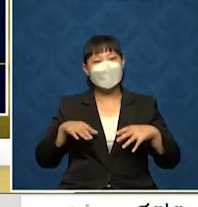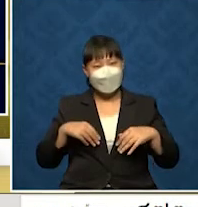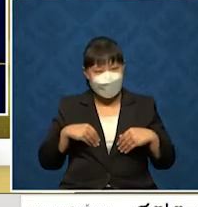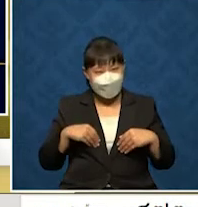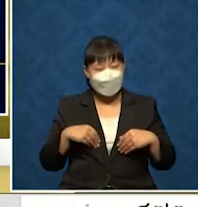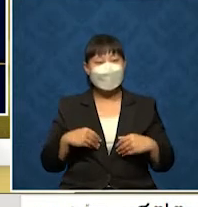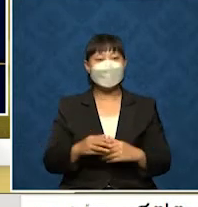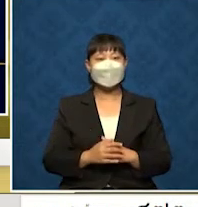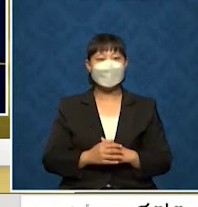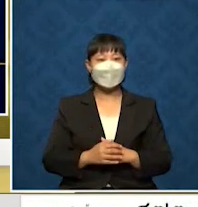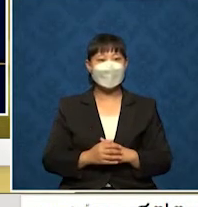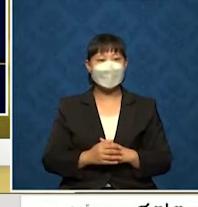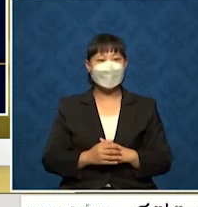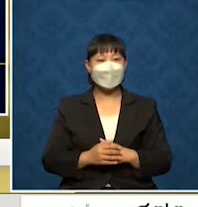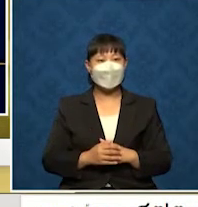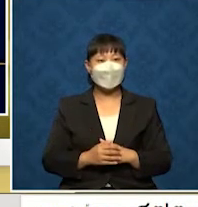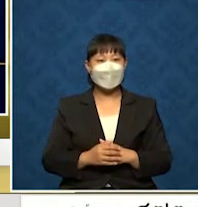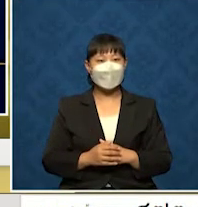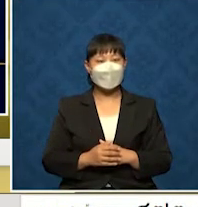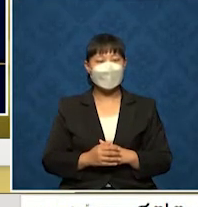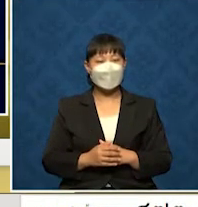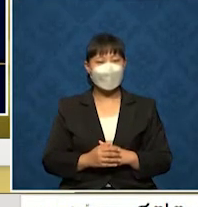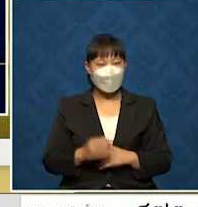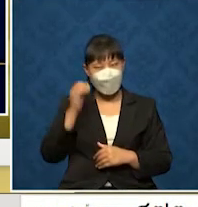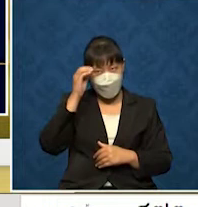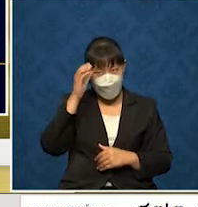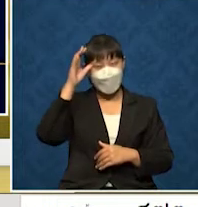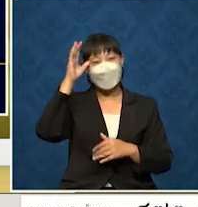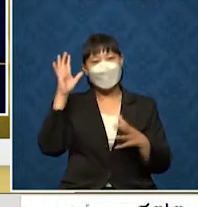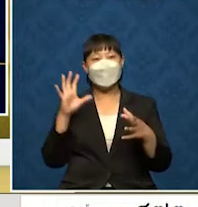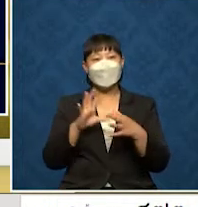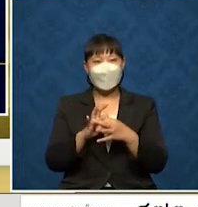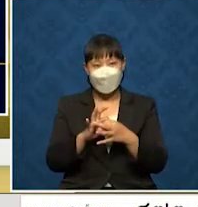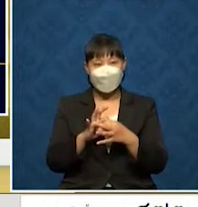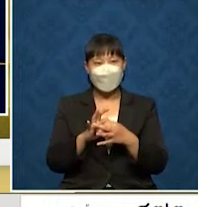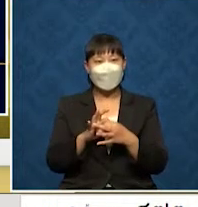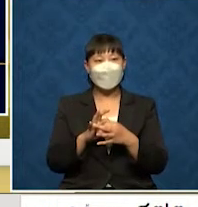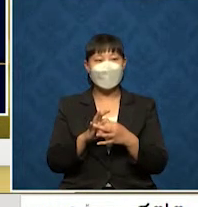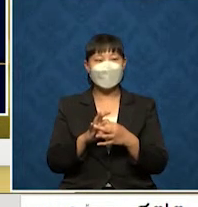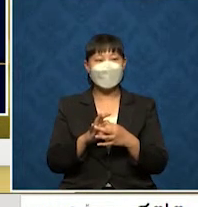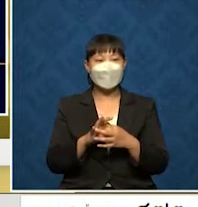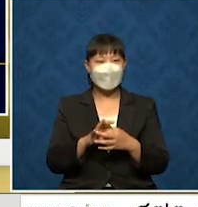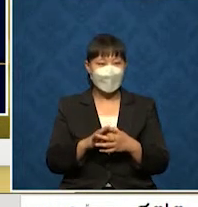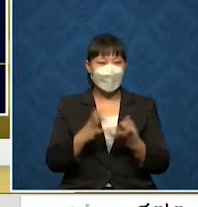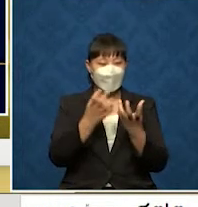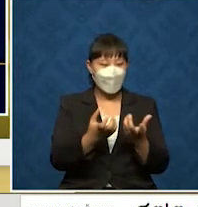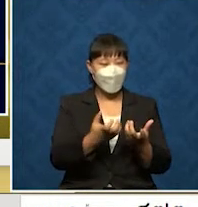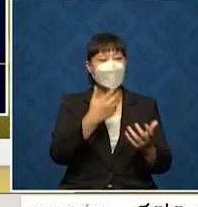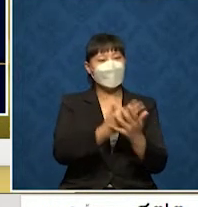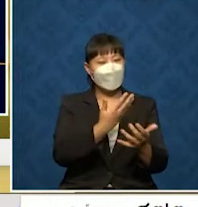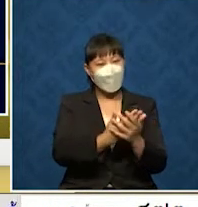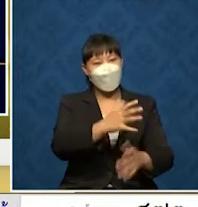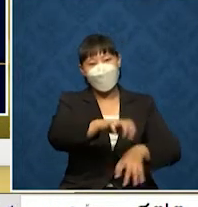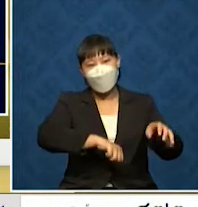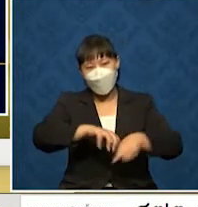เรามีความรู้ในเรื่องของการยึดอายัดทรัพย์สินในส่ว